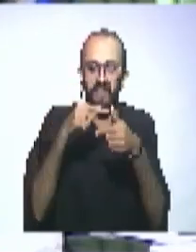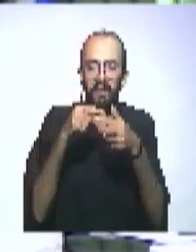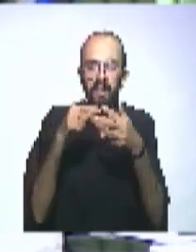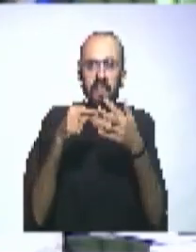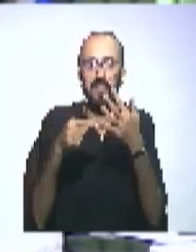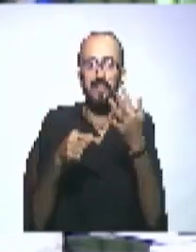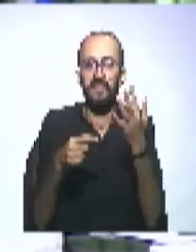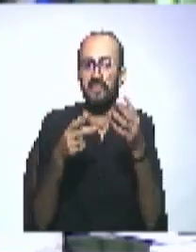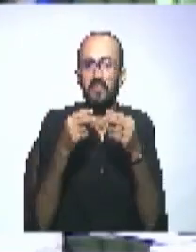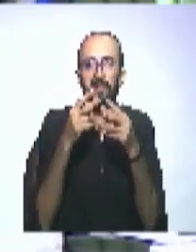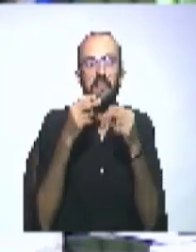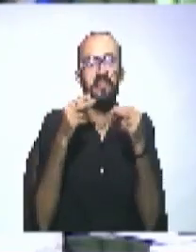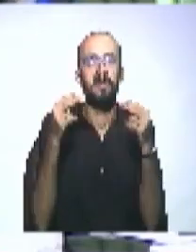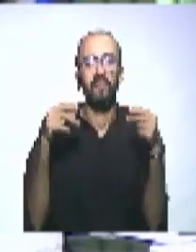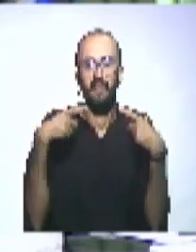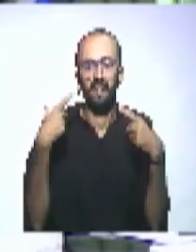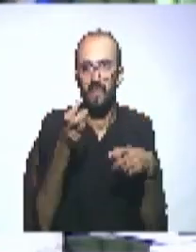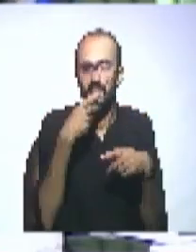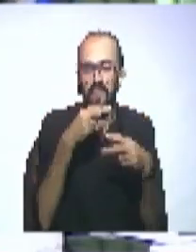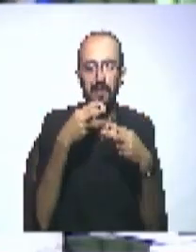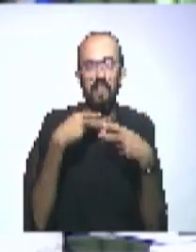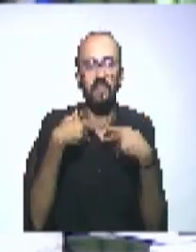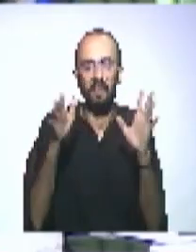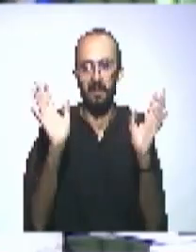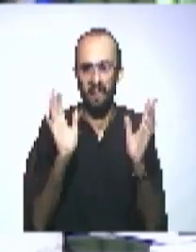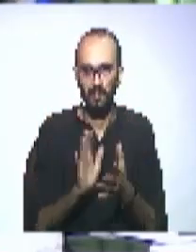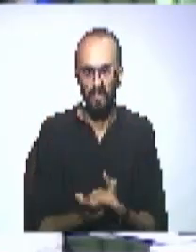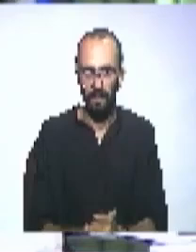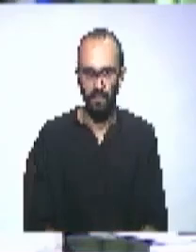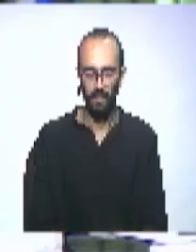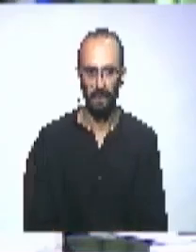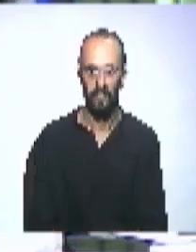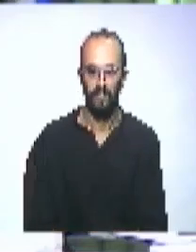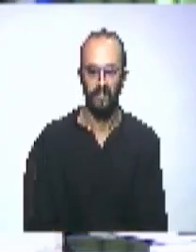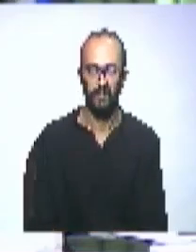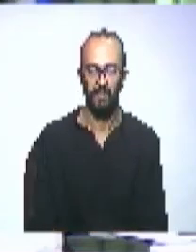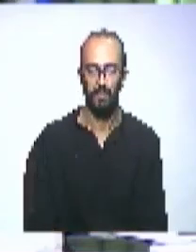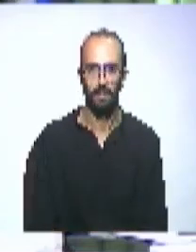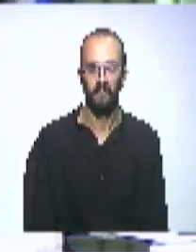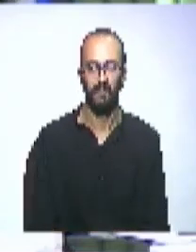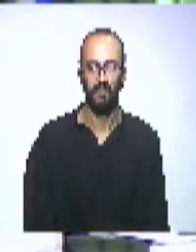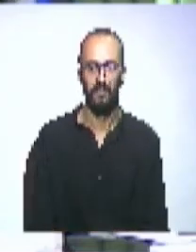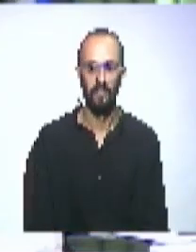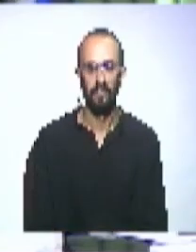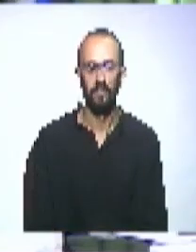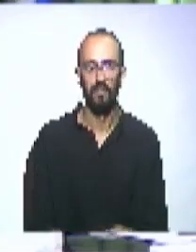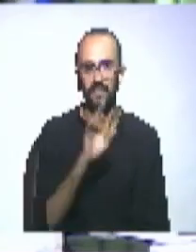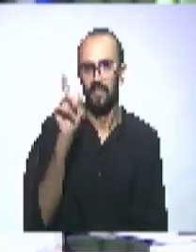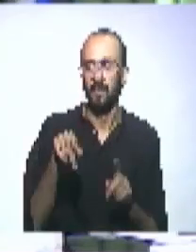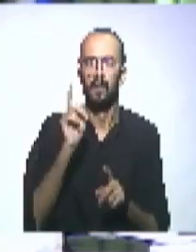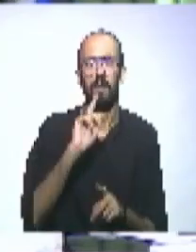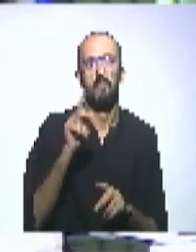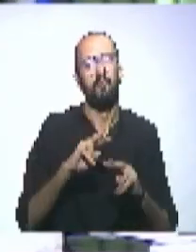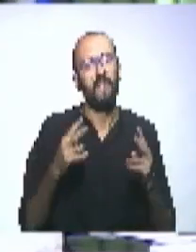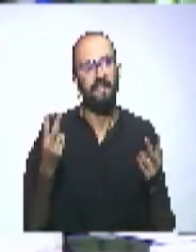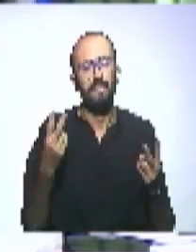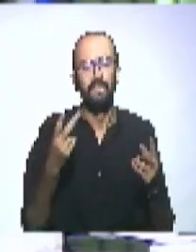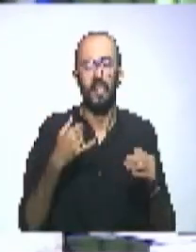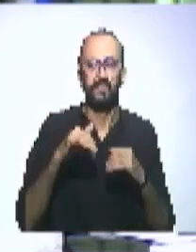ضمن 5000 طريقه بيتعمل بيها فطيره التفاح، فدي طريقه عشان بس ما يبقاش في تعليقات